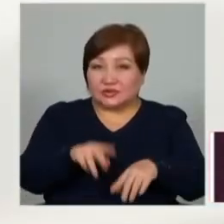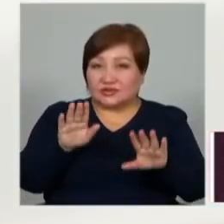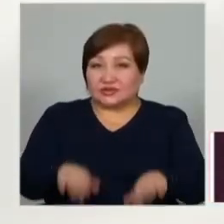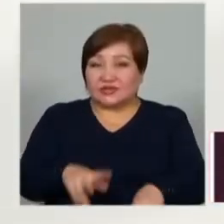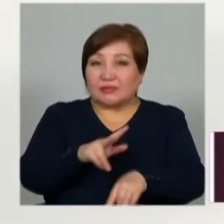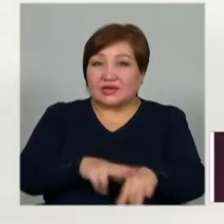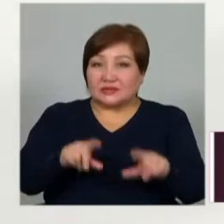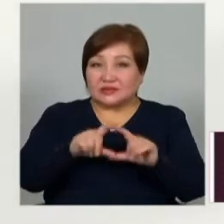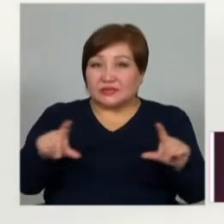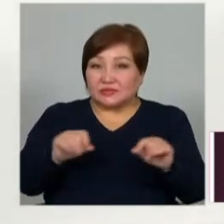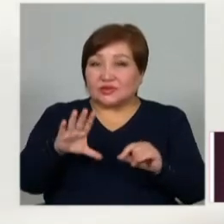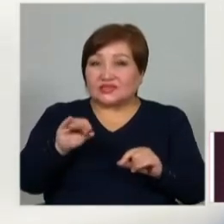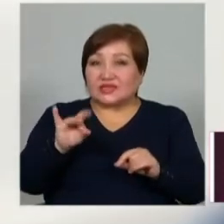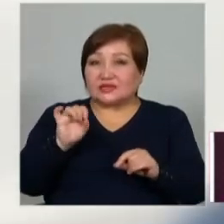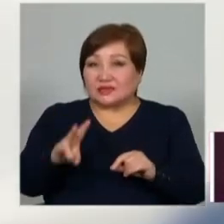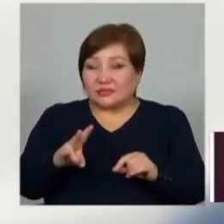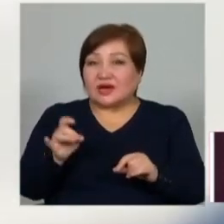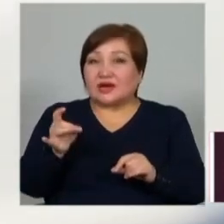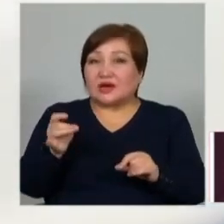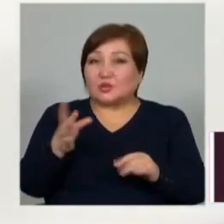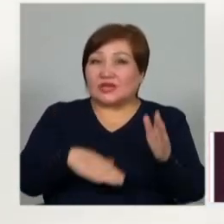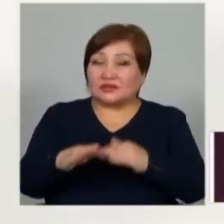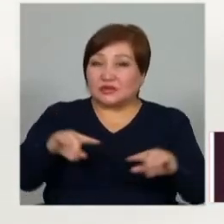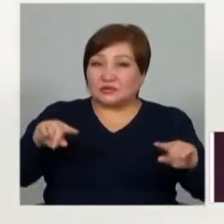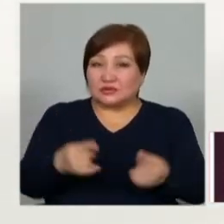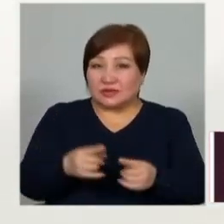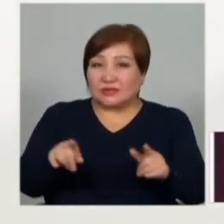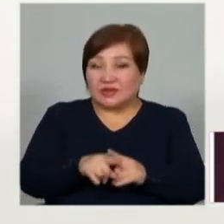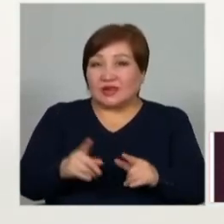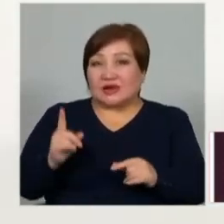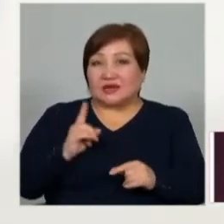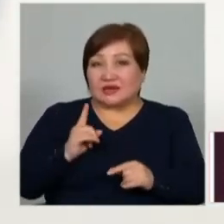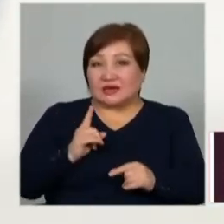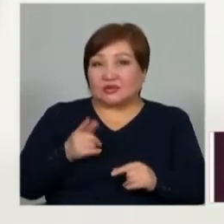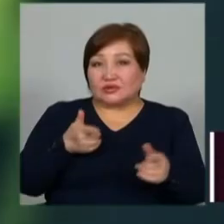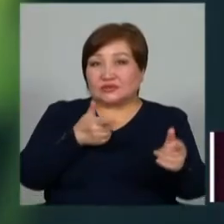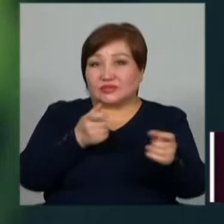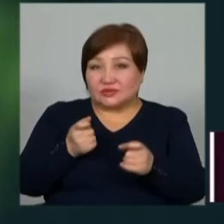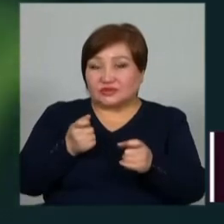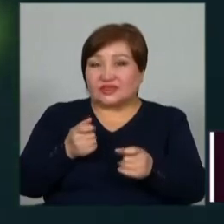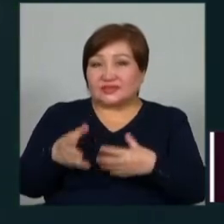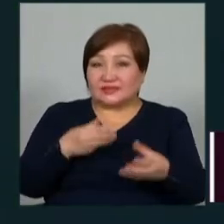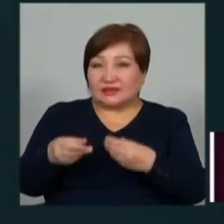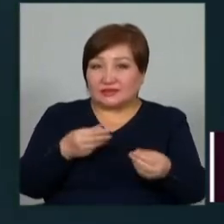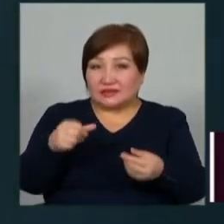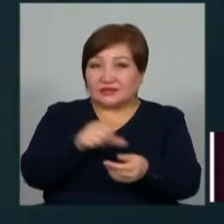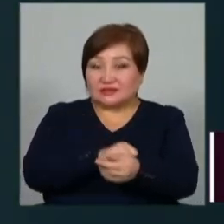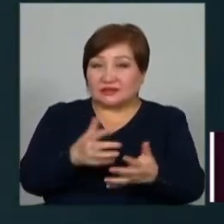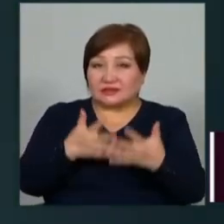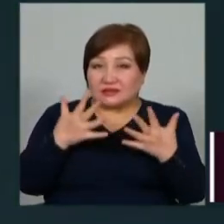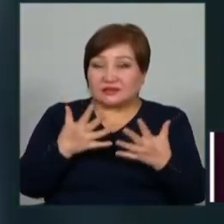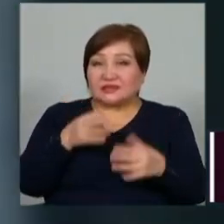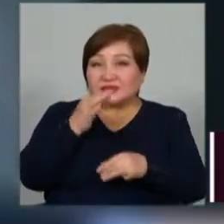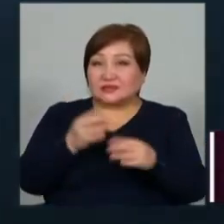департаменті оларды Сайрам ауданында ұстап, көлікті тінту барысында аңшы мылтығы мен синтетикалық есірткіні анықтаған. Айта кету керек, екі